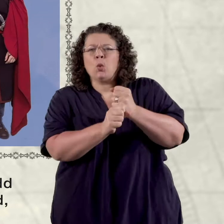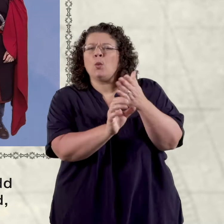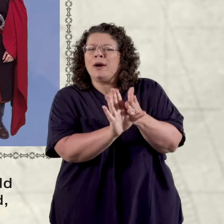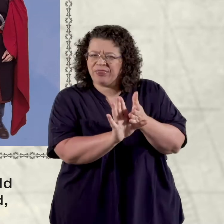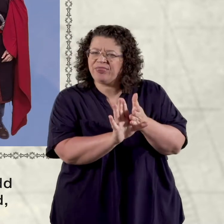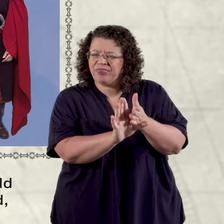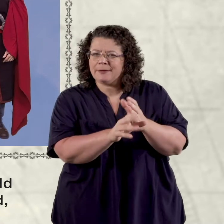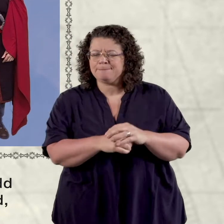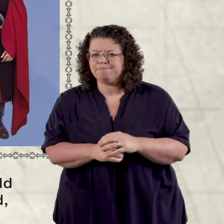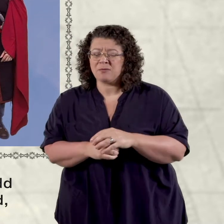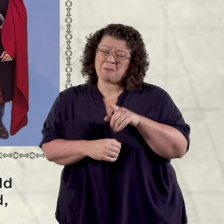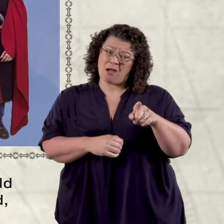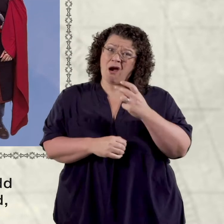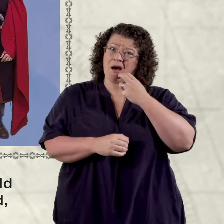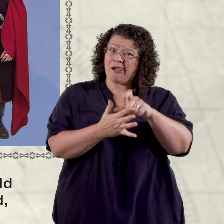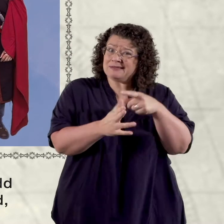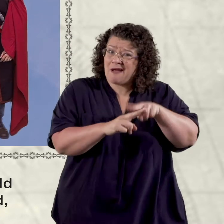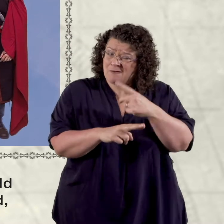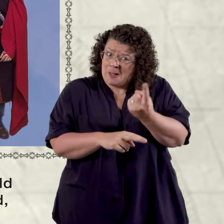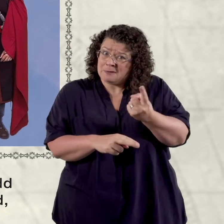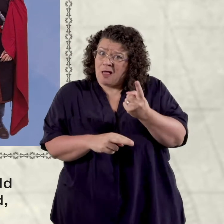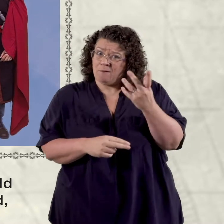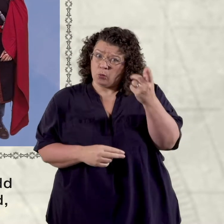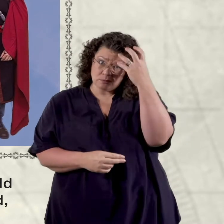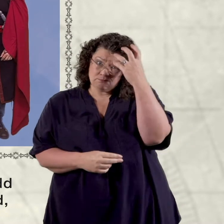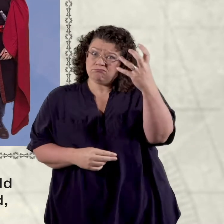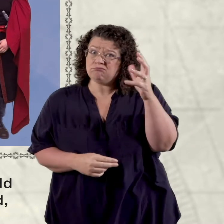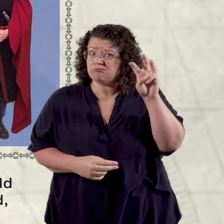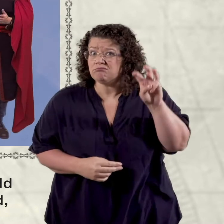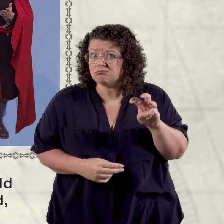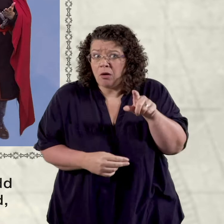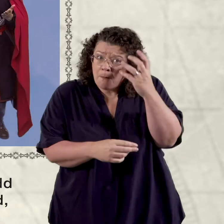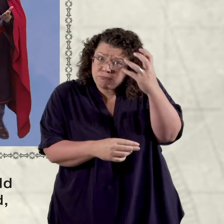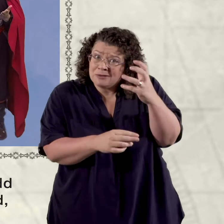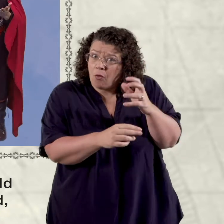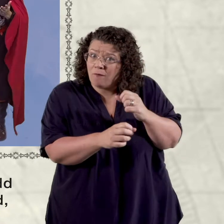Ond, Uncle Daf oedd Tywysog Gwynedd, ac roedd ganddo